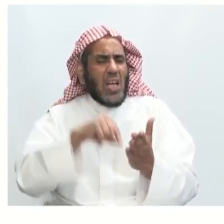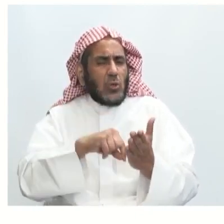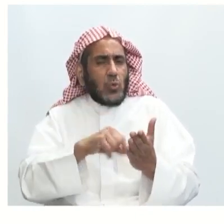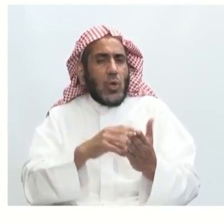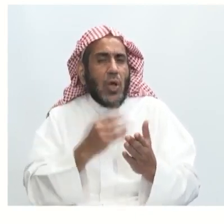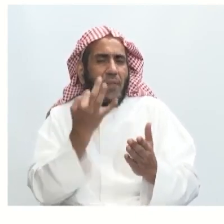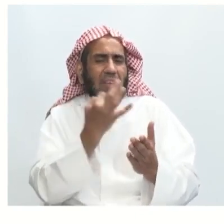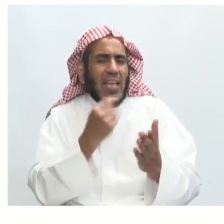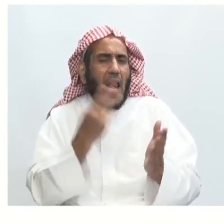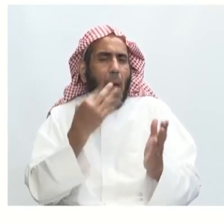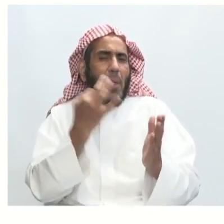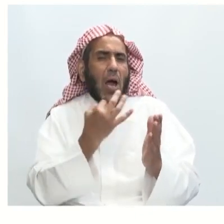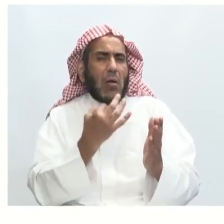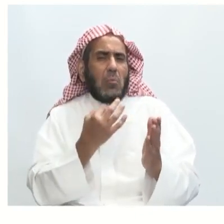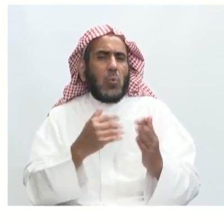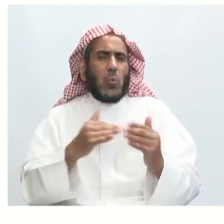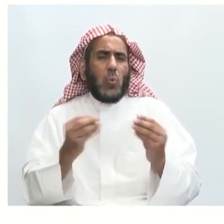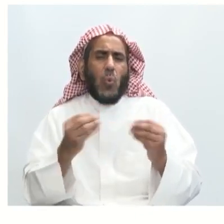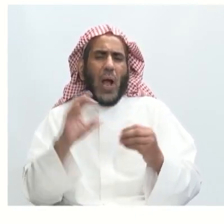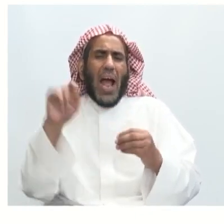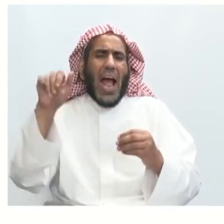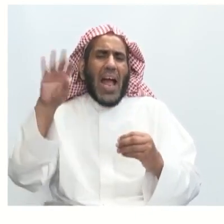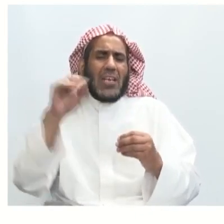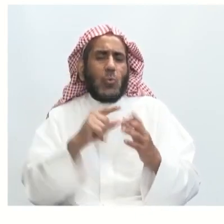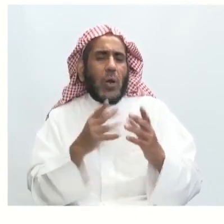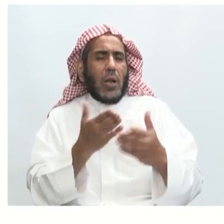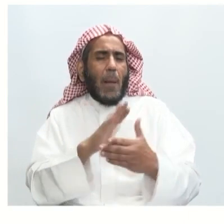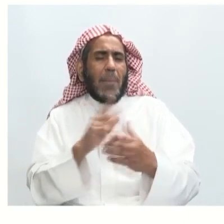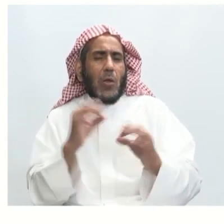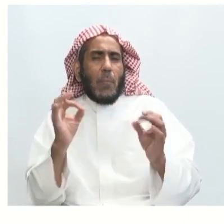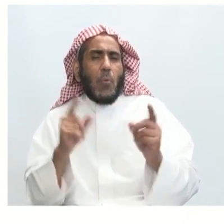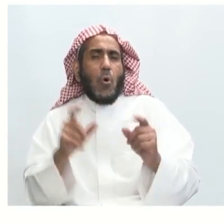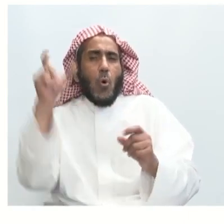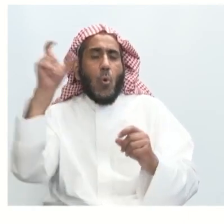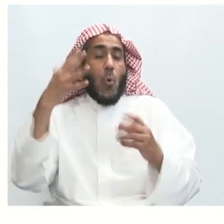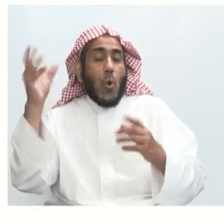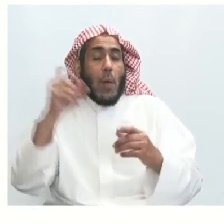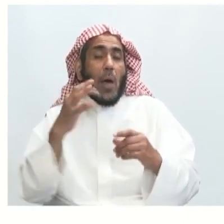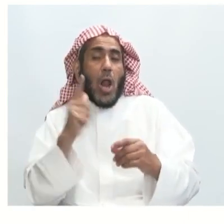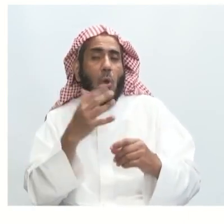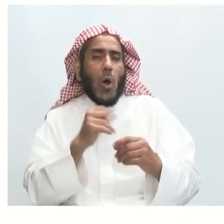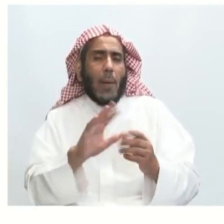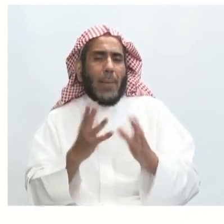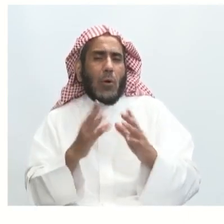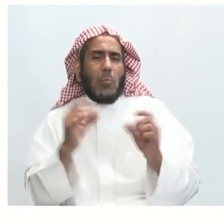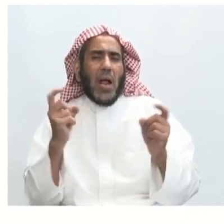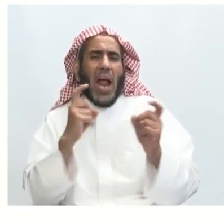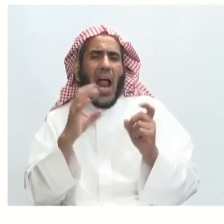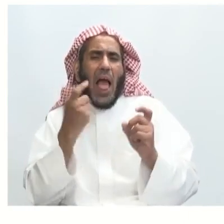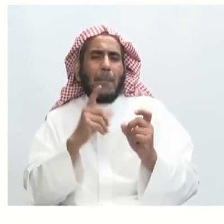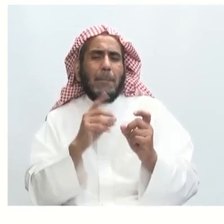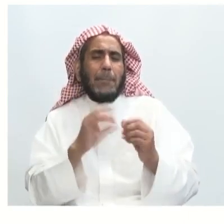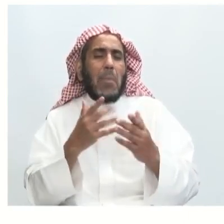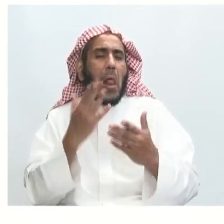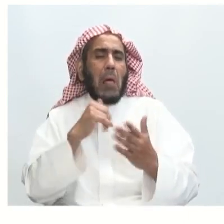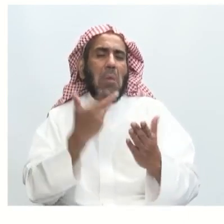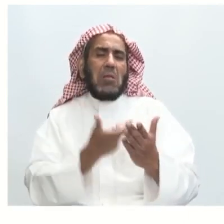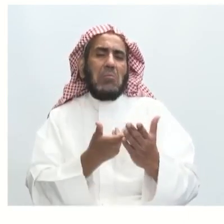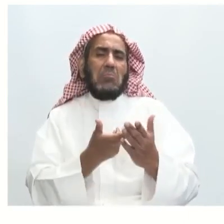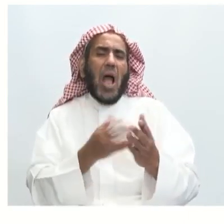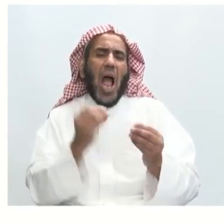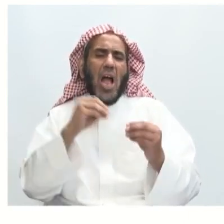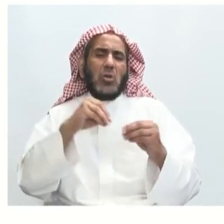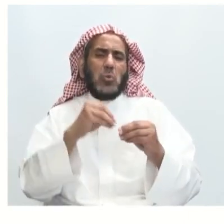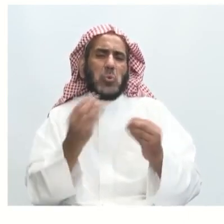في كلام العربي حشوا يعني الكندي صار بينهم او علماء كلهم علماء اللغه صار بينهم كلام يقول كلام ما لا داعي يعني